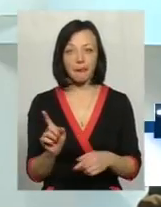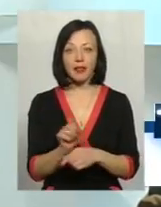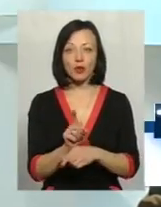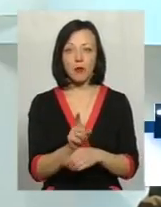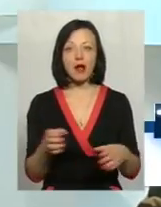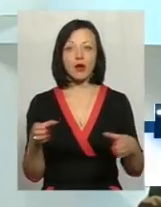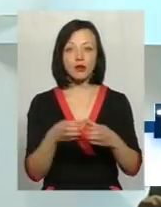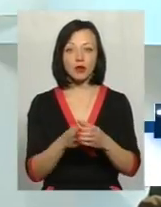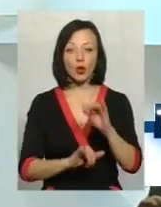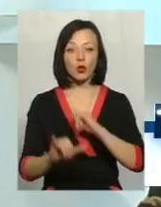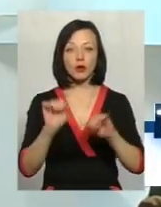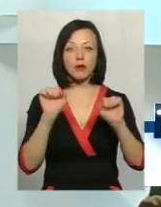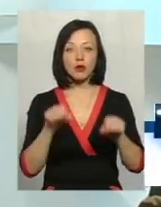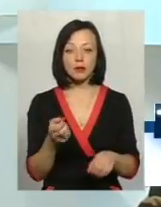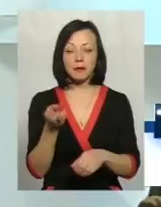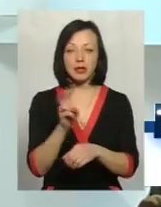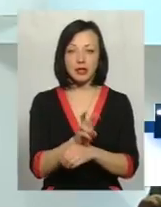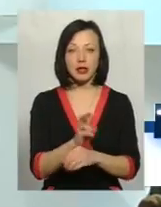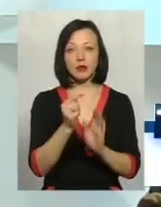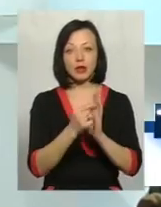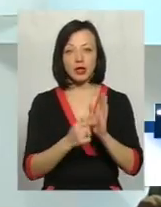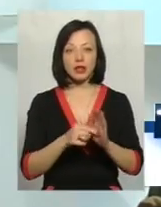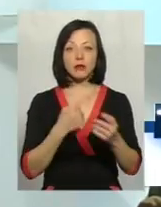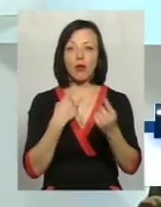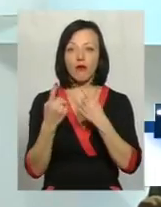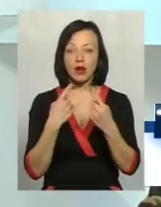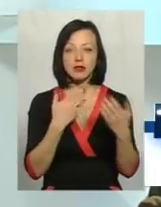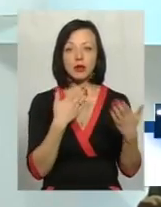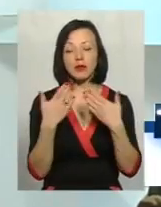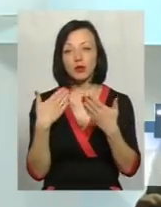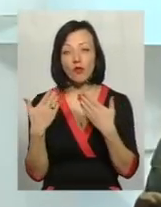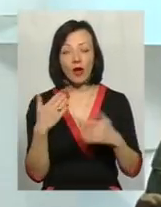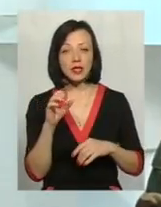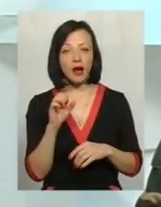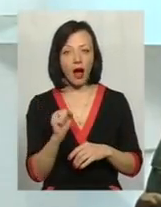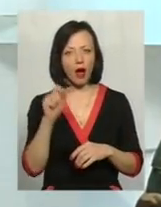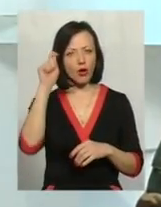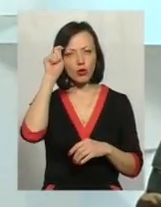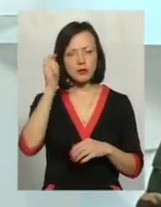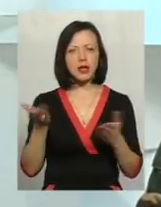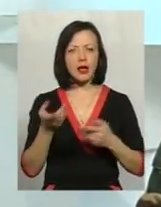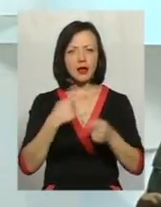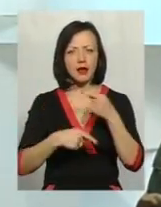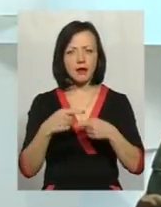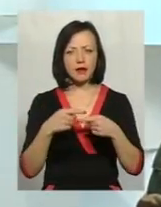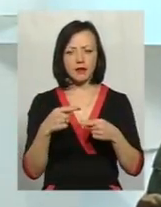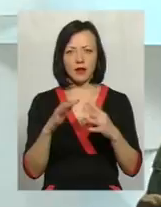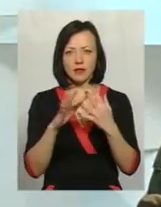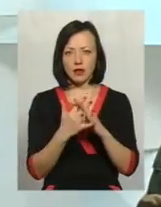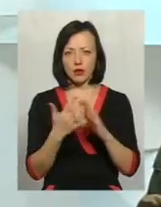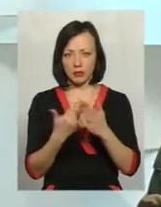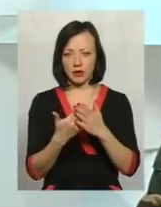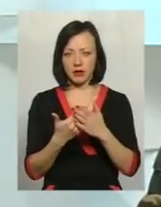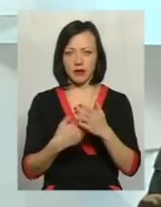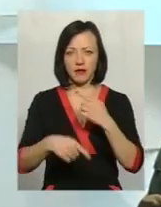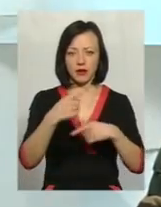нормальний колектив, куди можна прийти, поділитися, поговорити, поспілкуватися. А хлопці, які приходять в село, він його призвали з